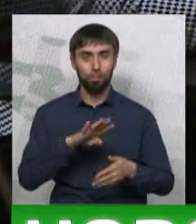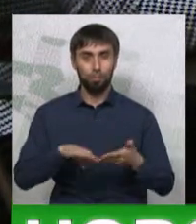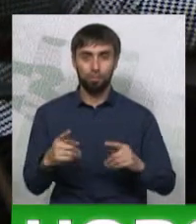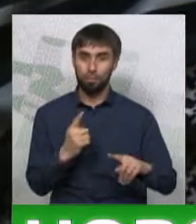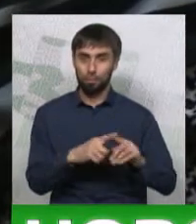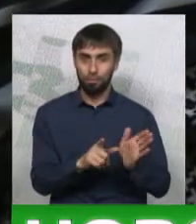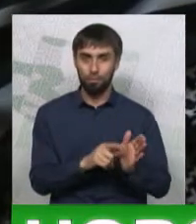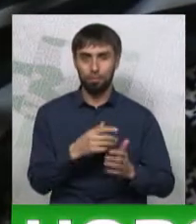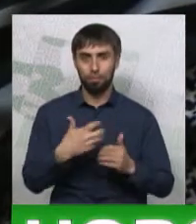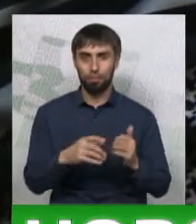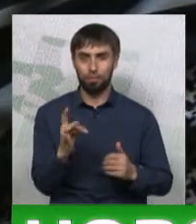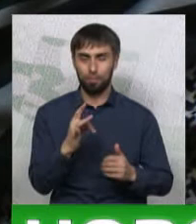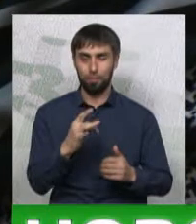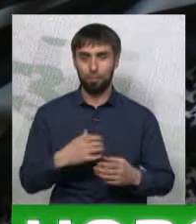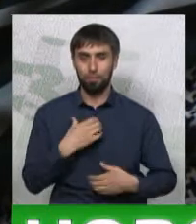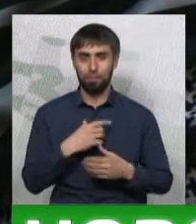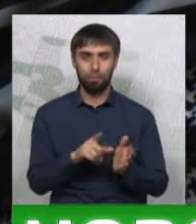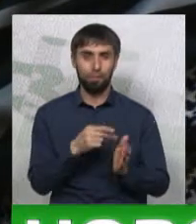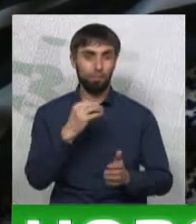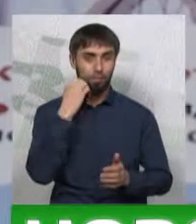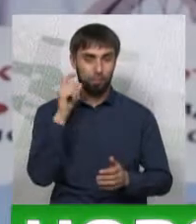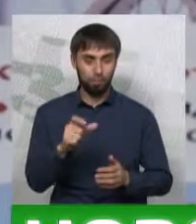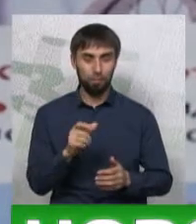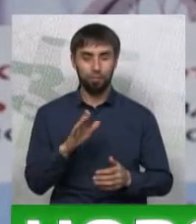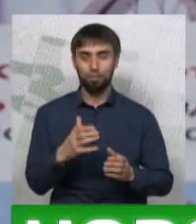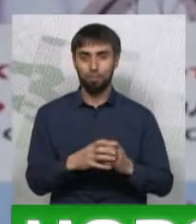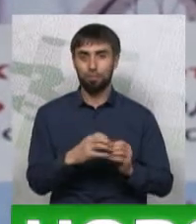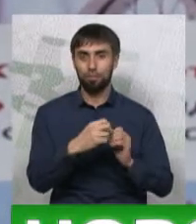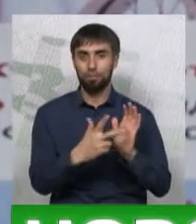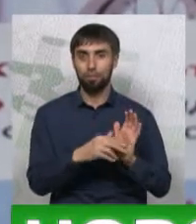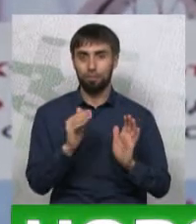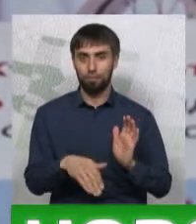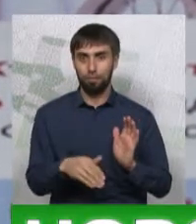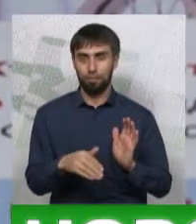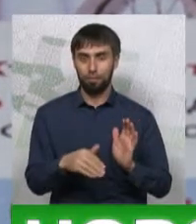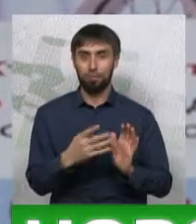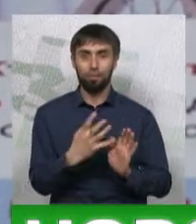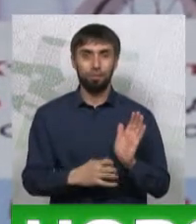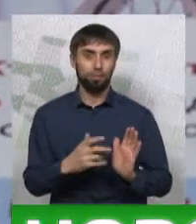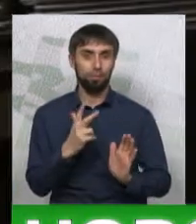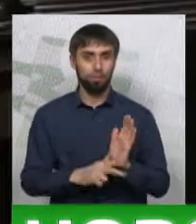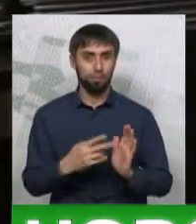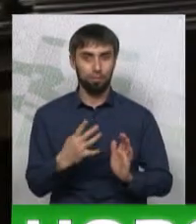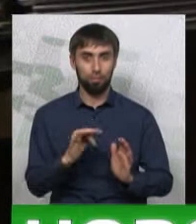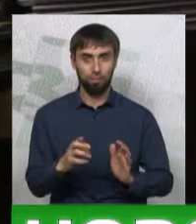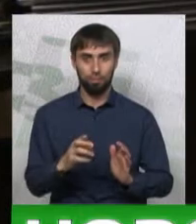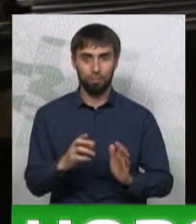Минтруда, средний размер страховой пенсии по старости в этом году составит 18 984 рублей.